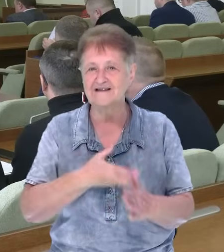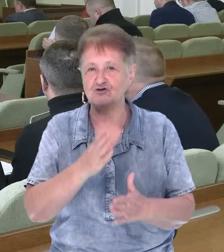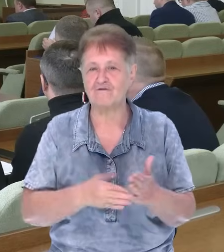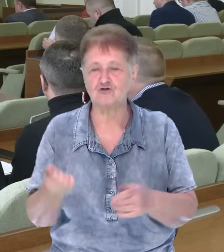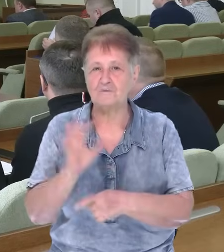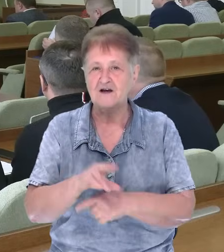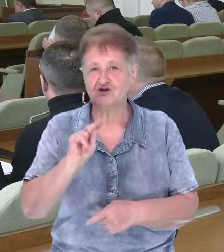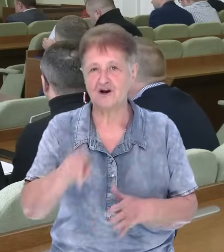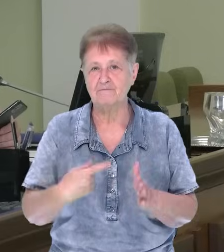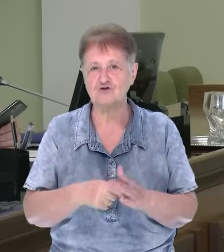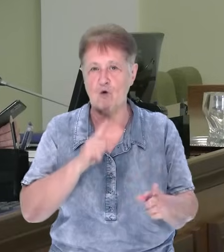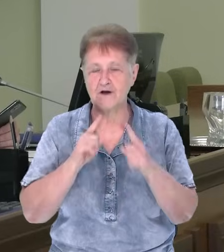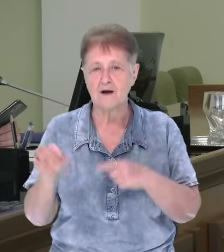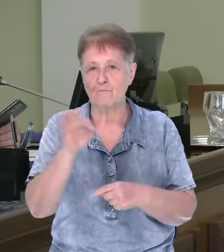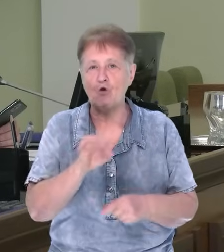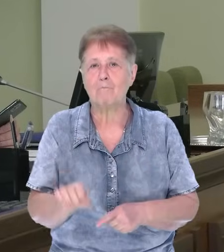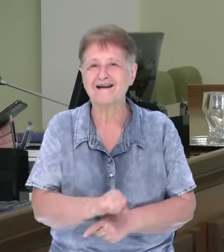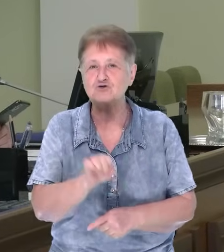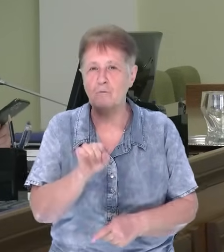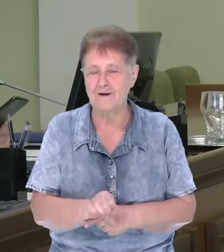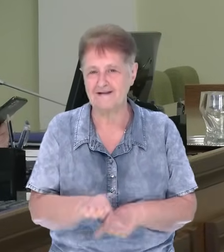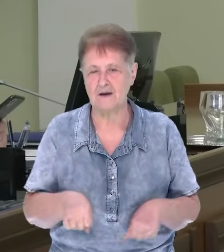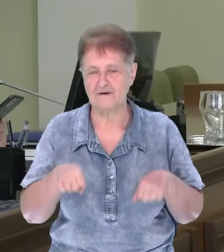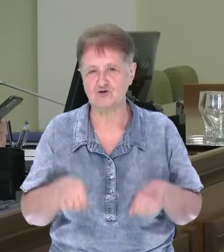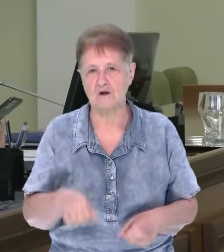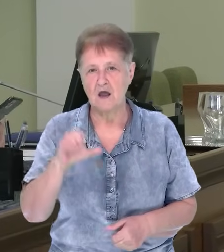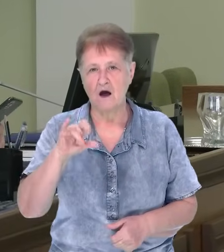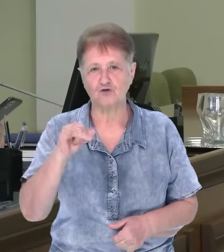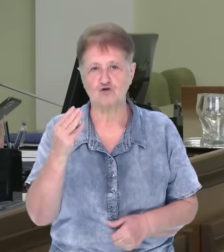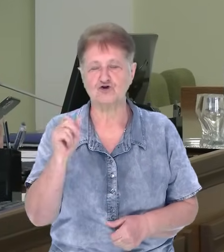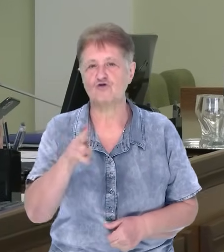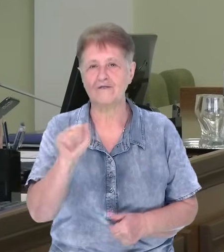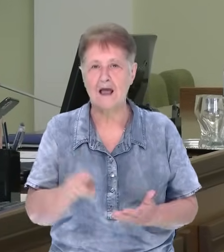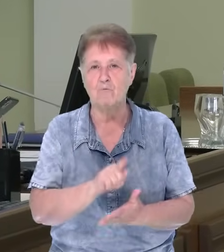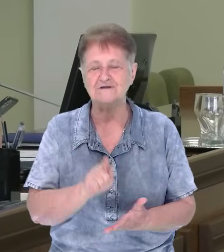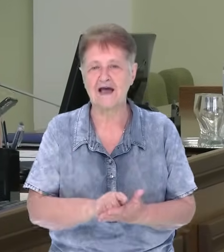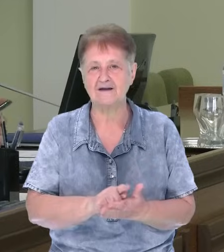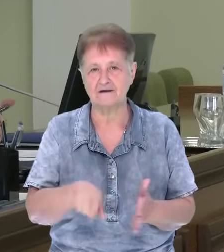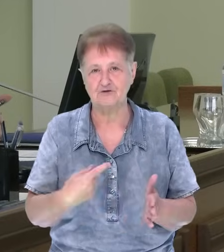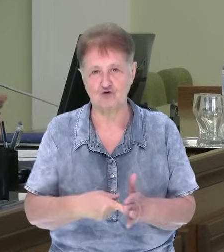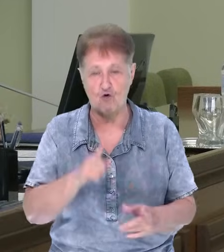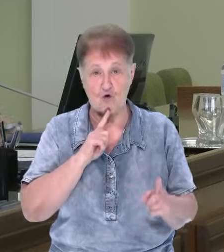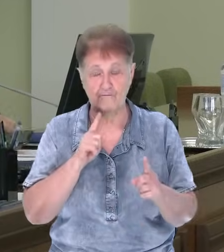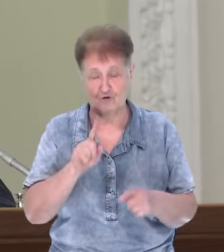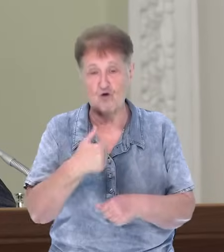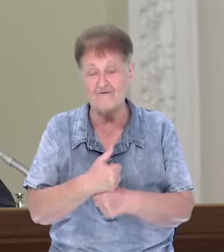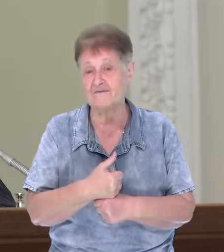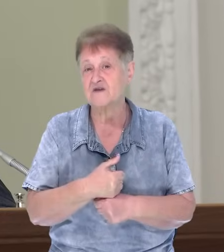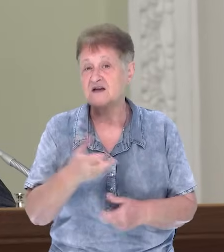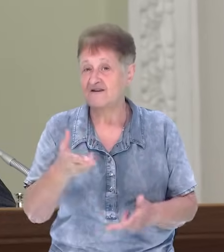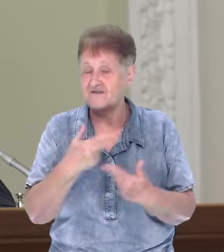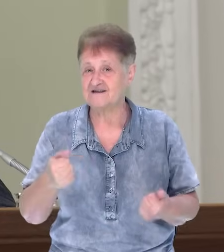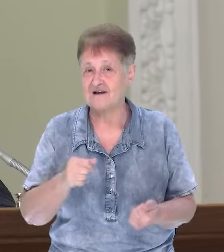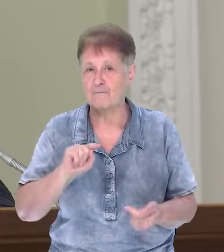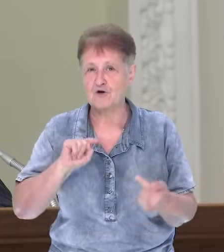скасував розпорядження Чернігівської міськради про призупинення повноважень Владислава Атрошенка на посаді міського голови. Крім того,